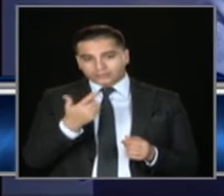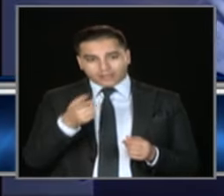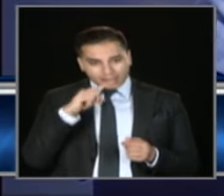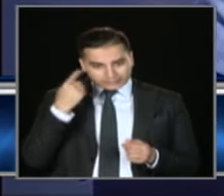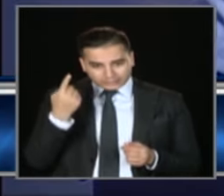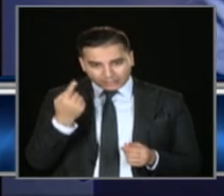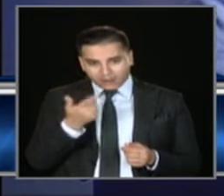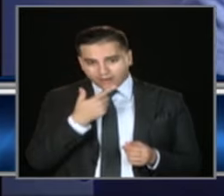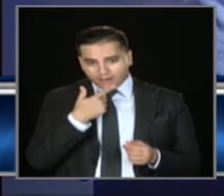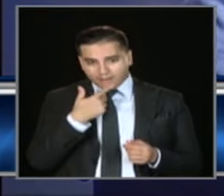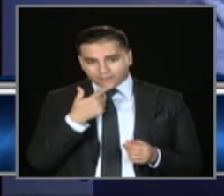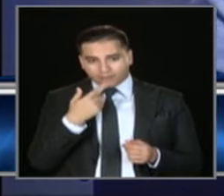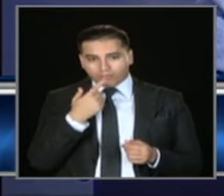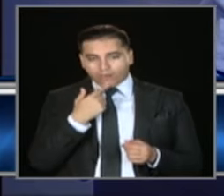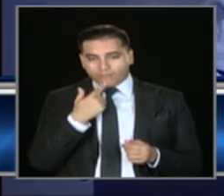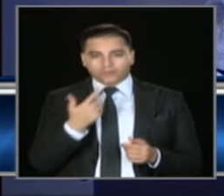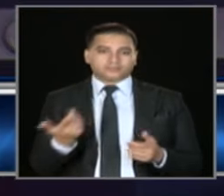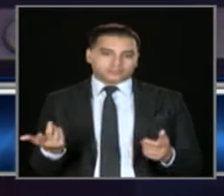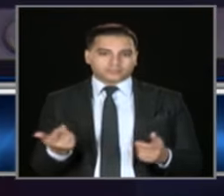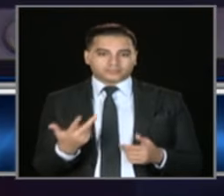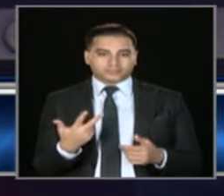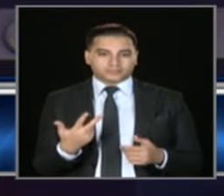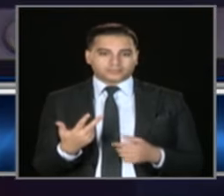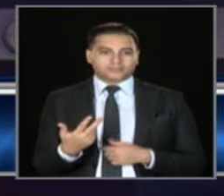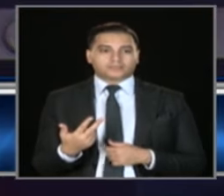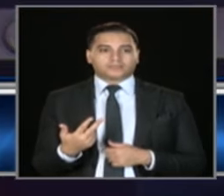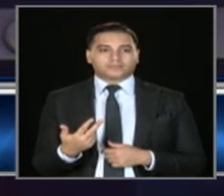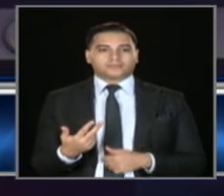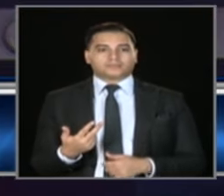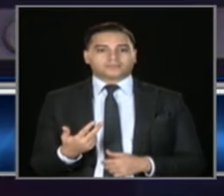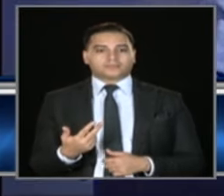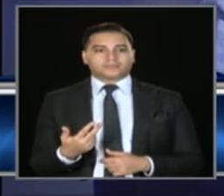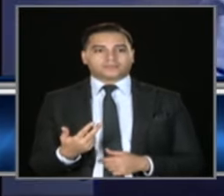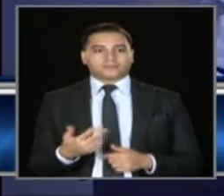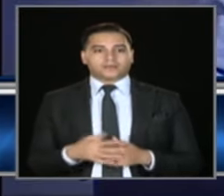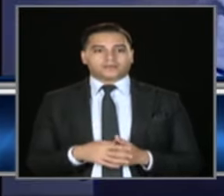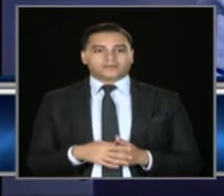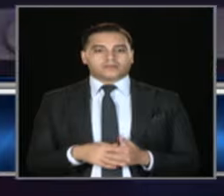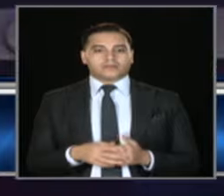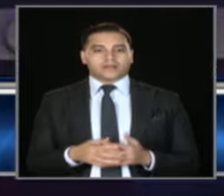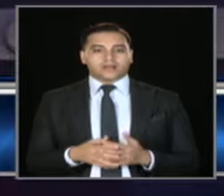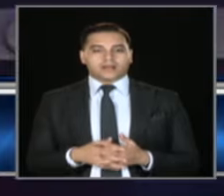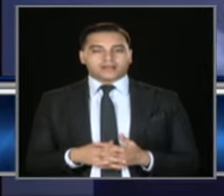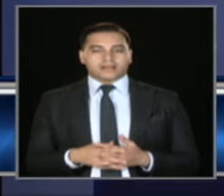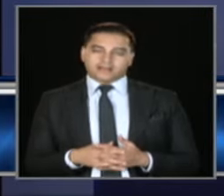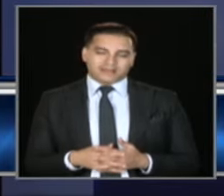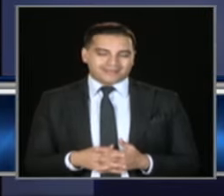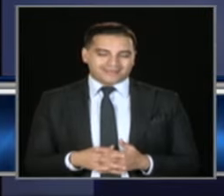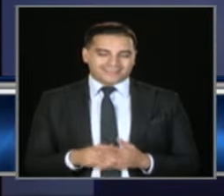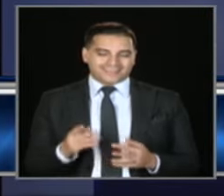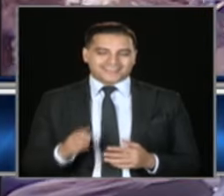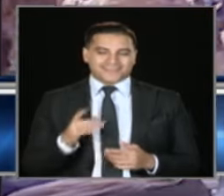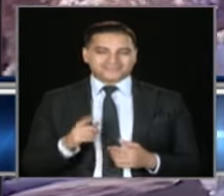أزرق، أبيض وأحمر. أبيض وأزرق وأحمر، إجابة صحيحة، برافو